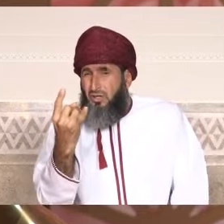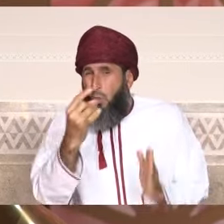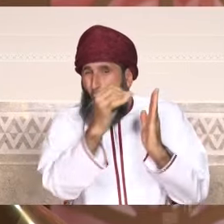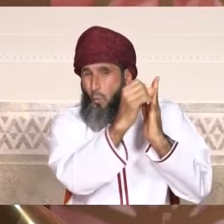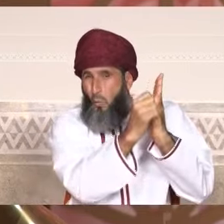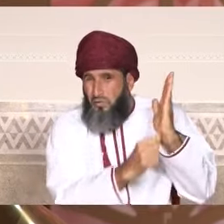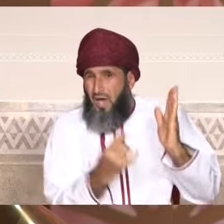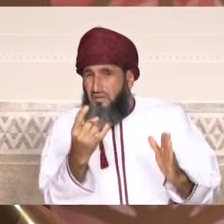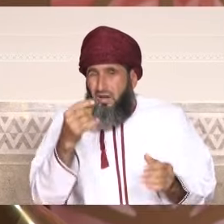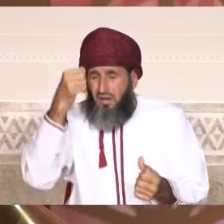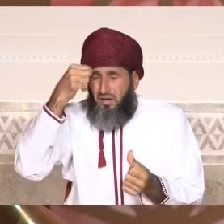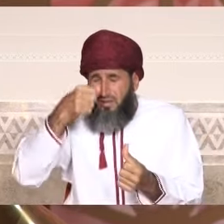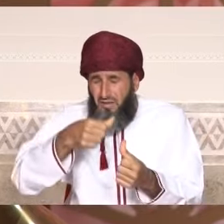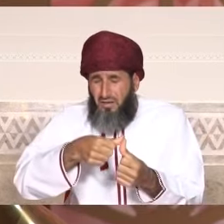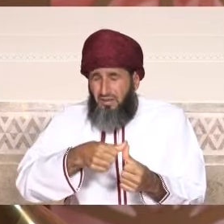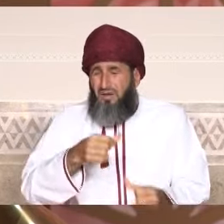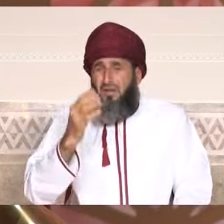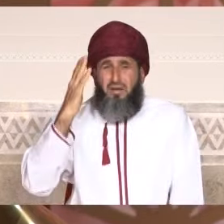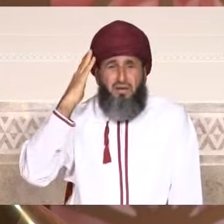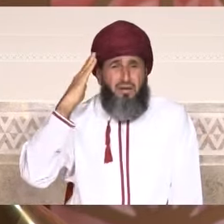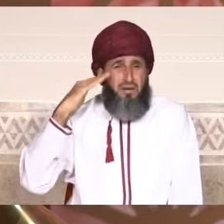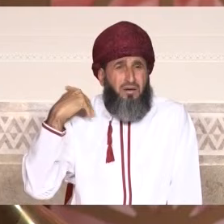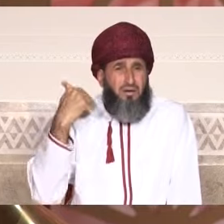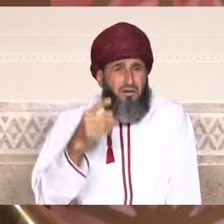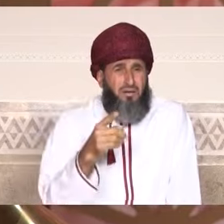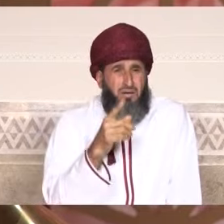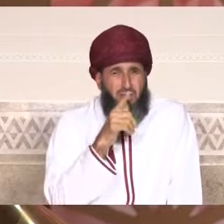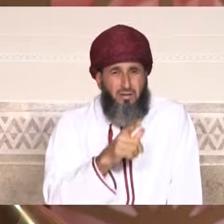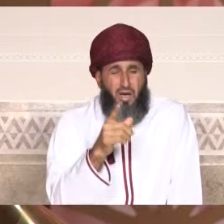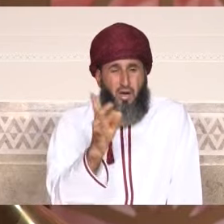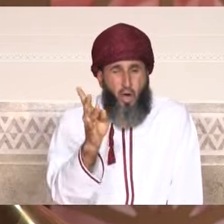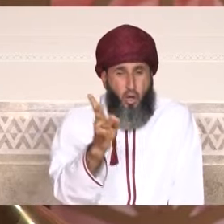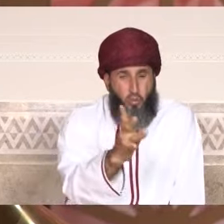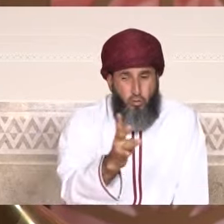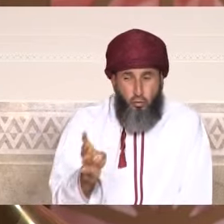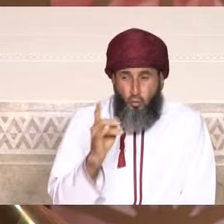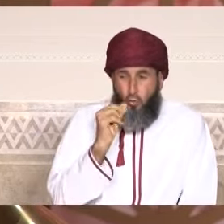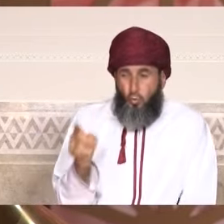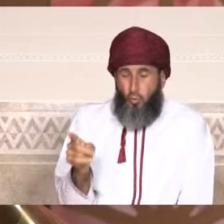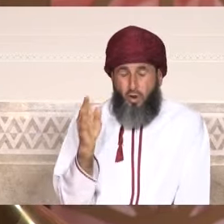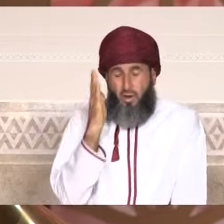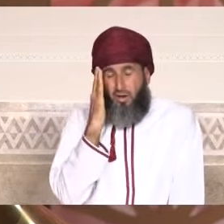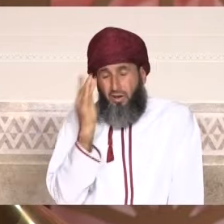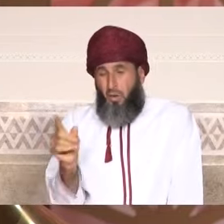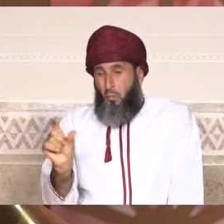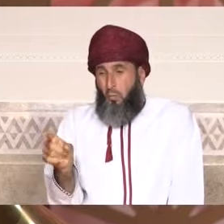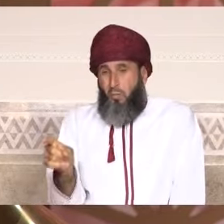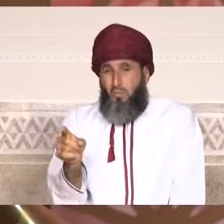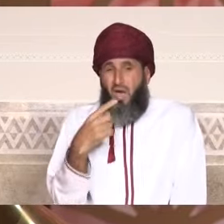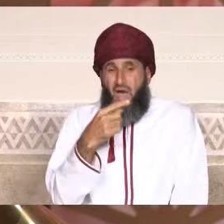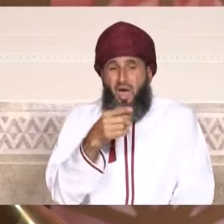وليتذكر بأن هذه المرأة إذا صارت امرأة له، زوجة له، فإنها تأكل